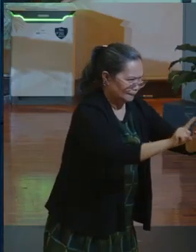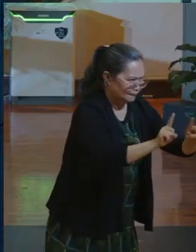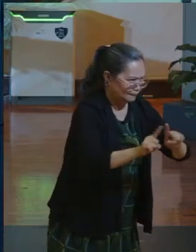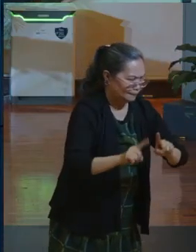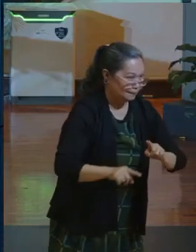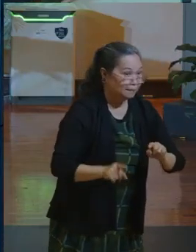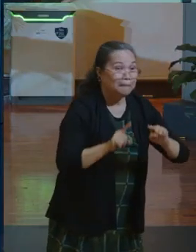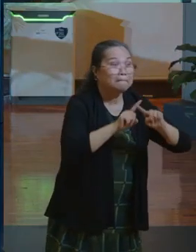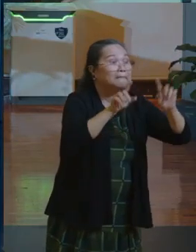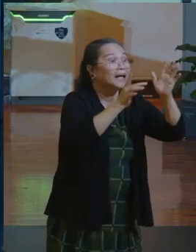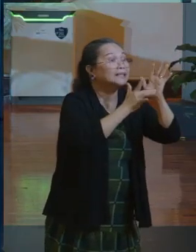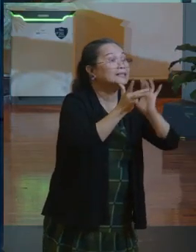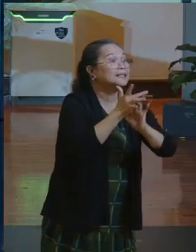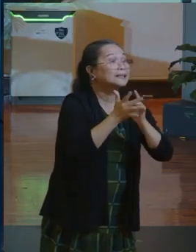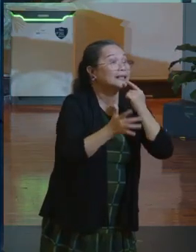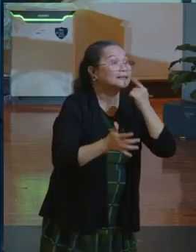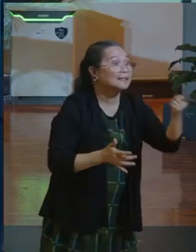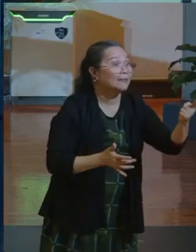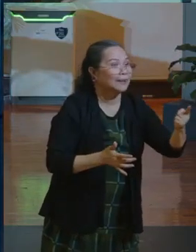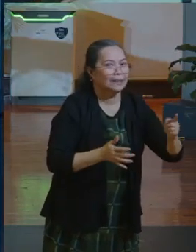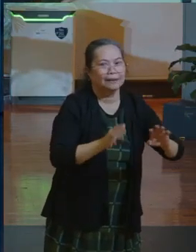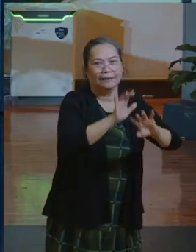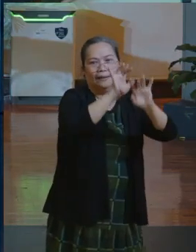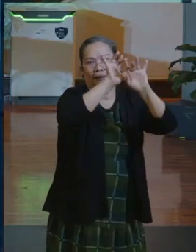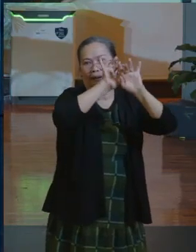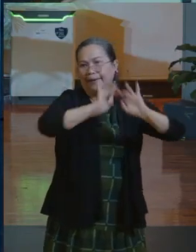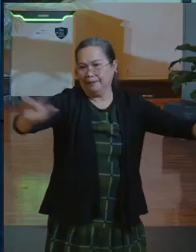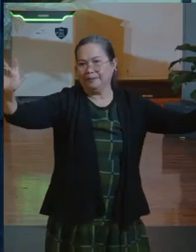Sabi niya, take nothing.